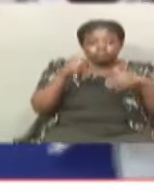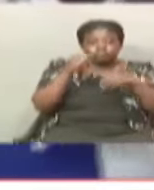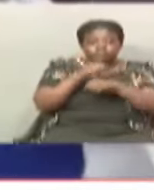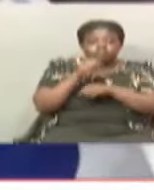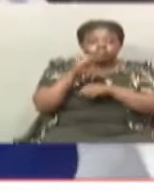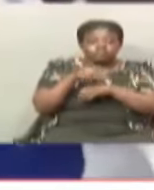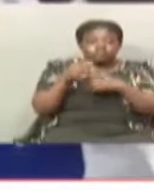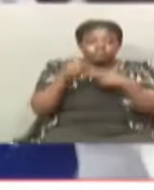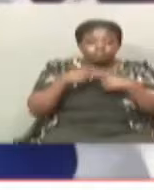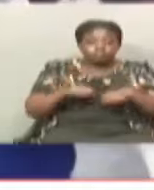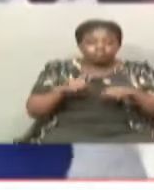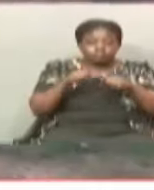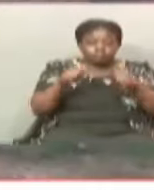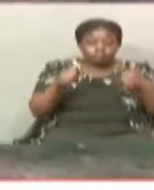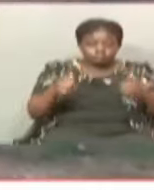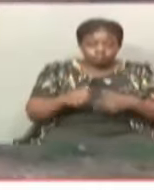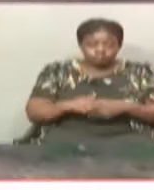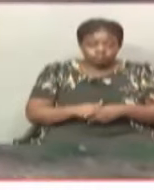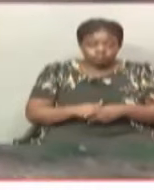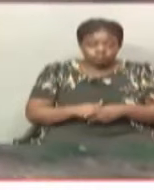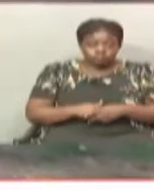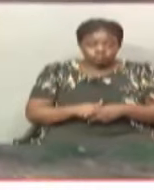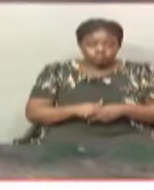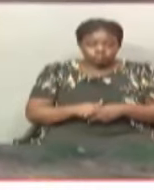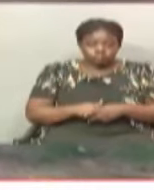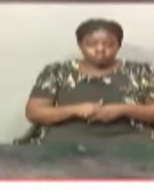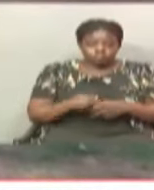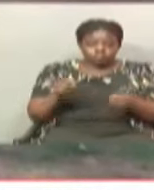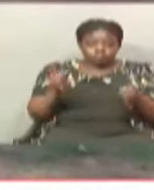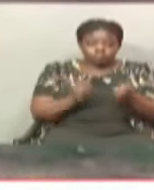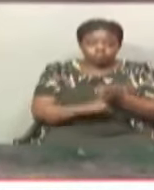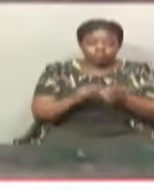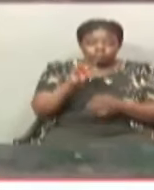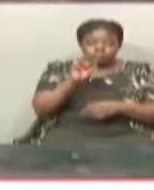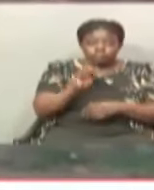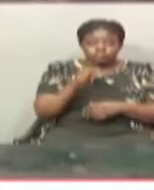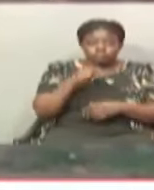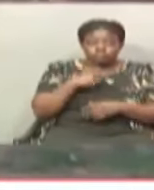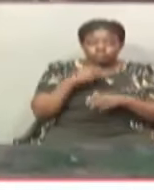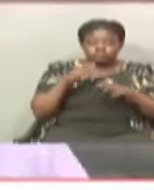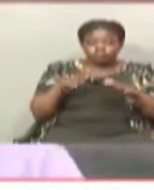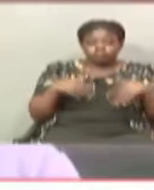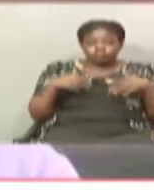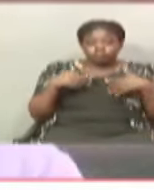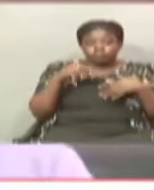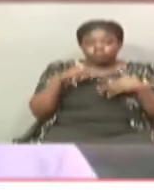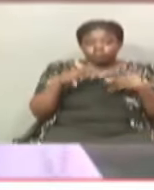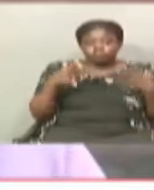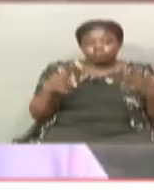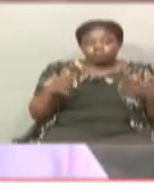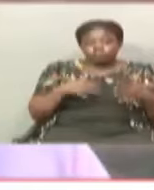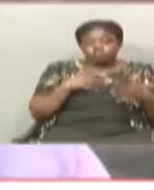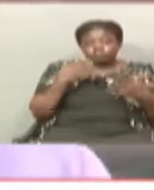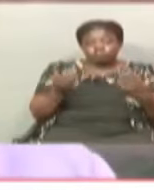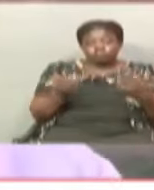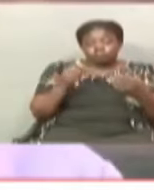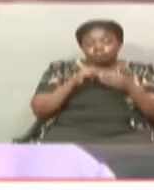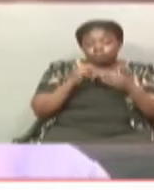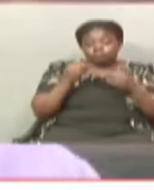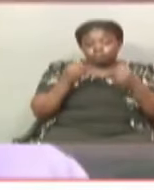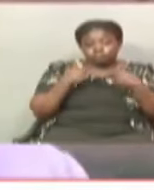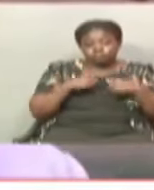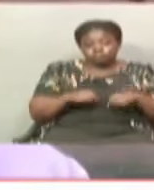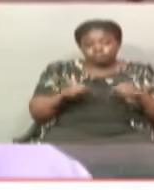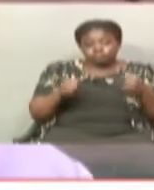bulokola obulungi nafunye omone munana era ndi musayifu nyo mwana wange yakoze bulungi nyo